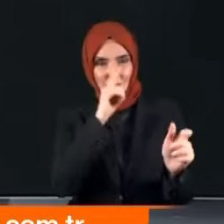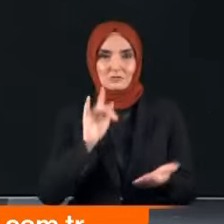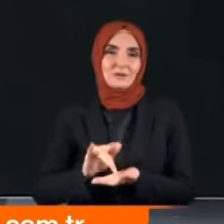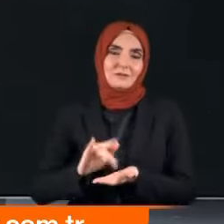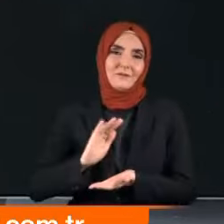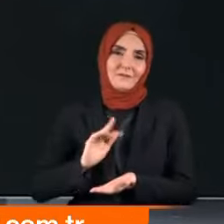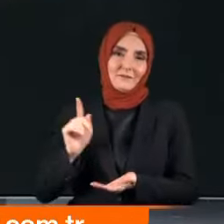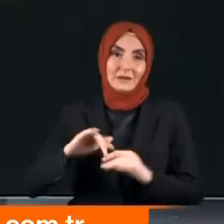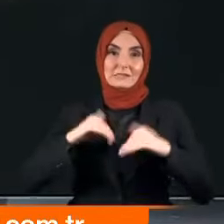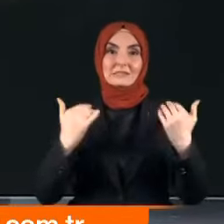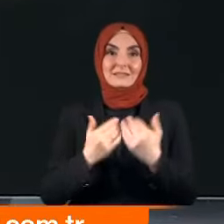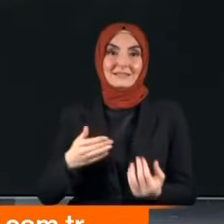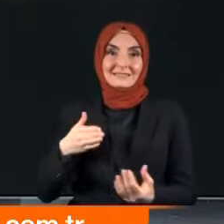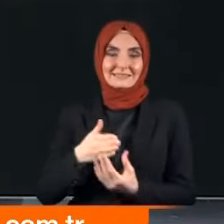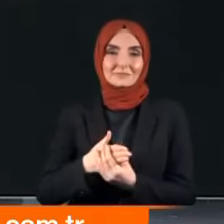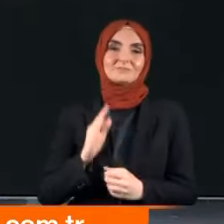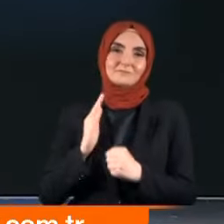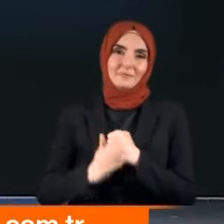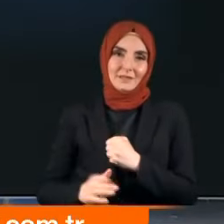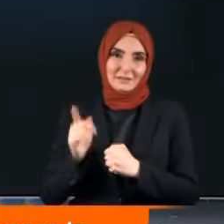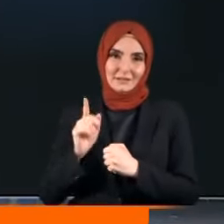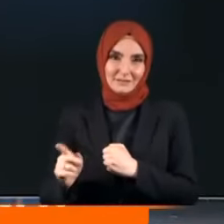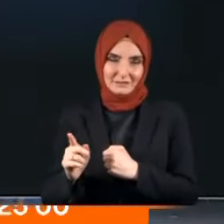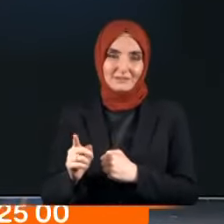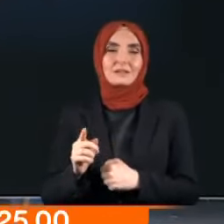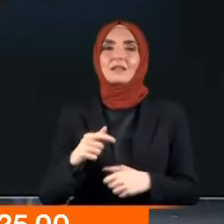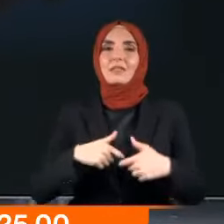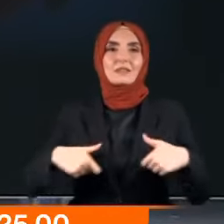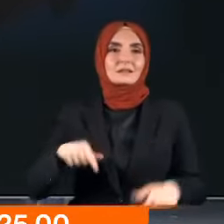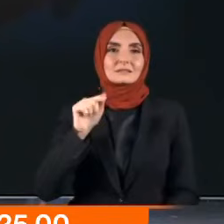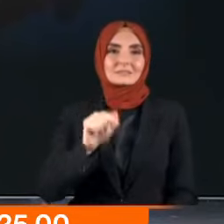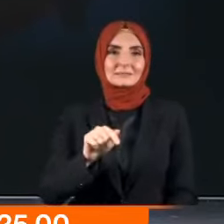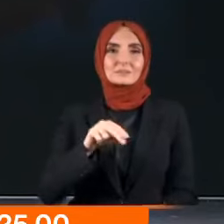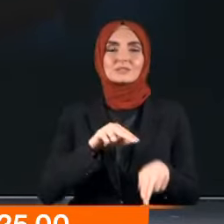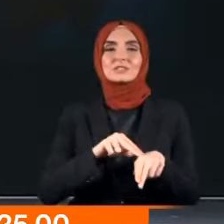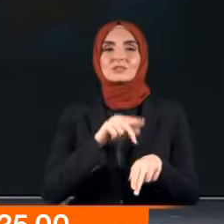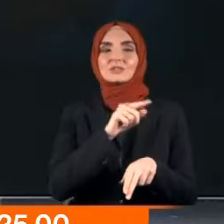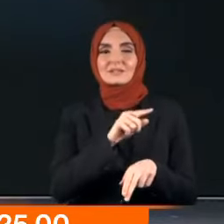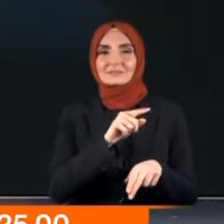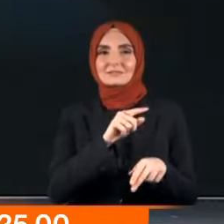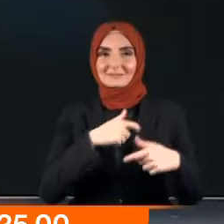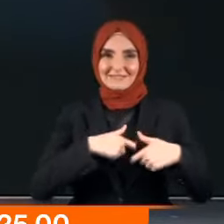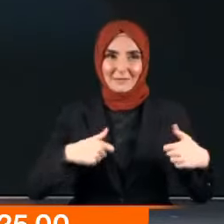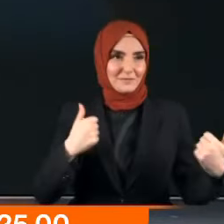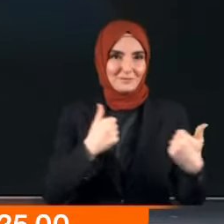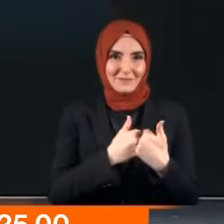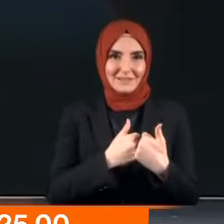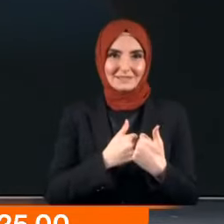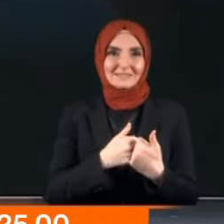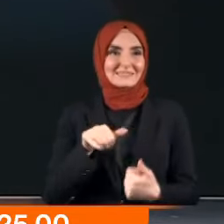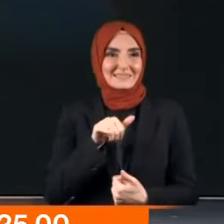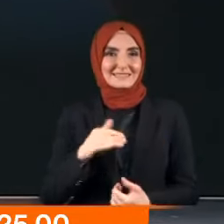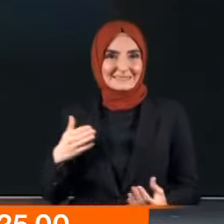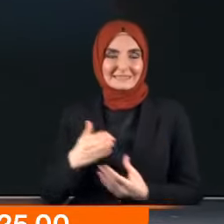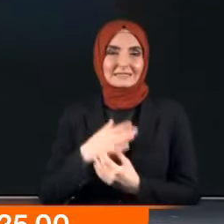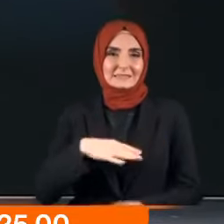süre yasaklandı. Takımının Kırşehir'le maçı vardı ve gönül verdiği takımının da yanında olmak istiyordu. Yasaklı başkan mücadeleyi her